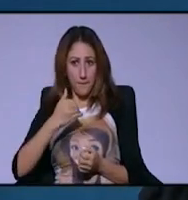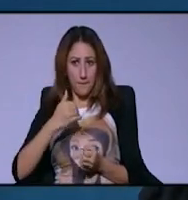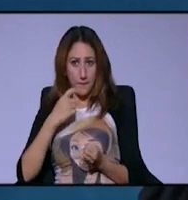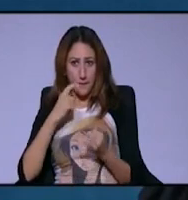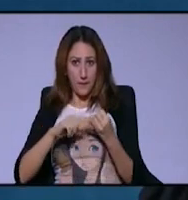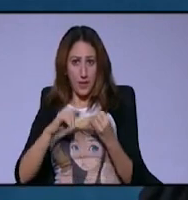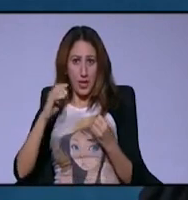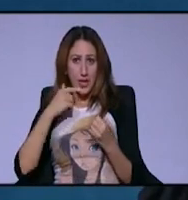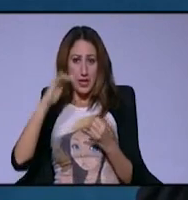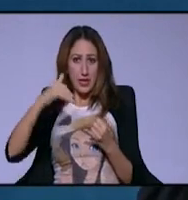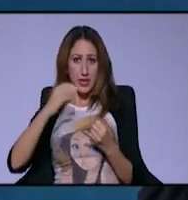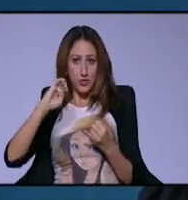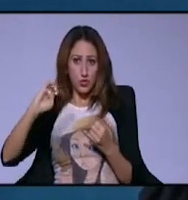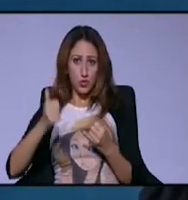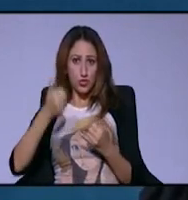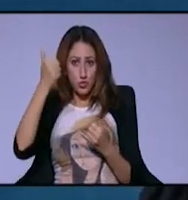جابر بن عبد الله